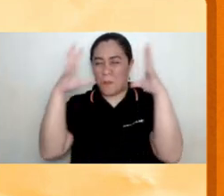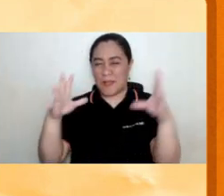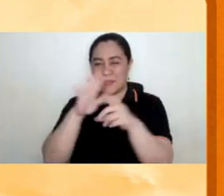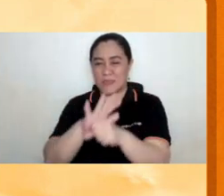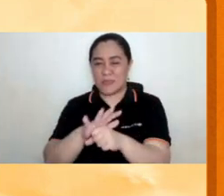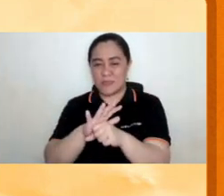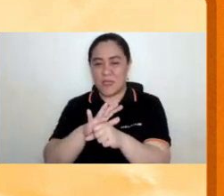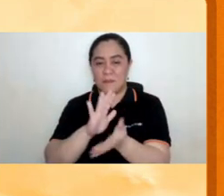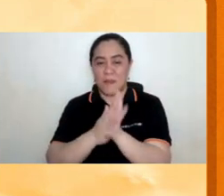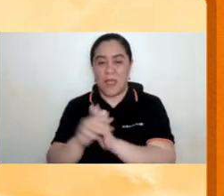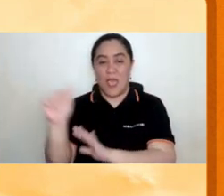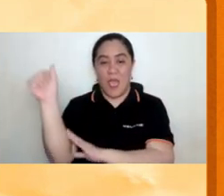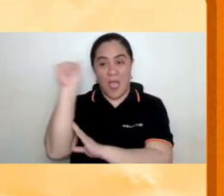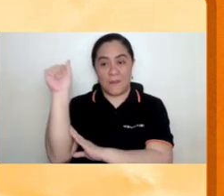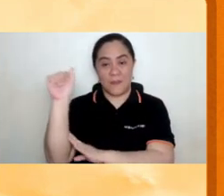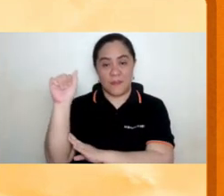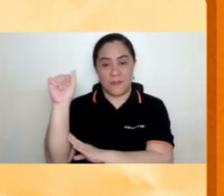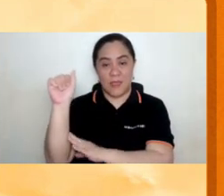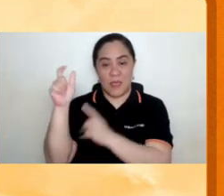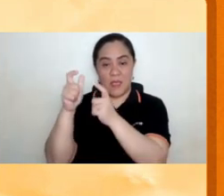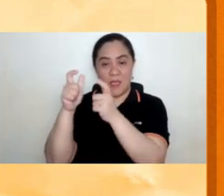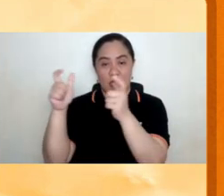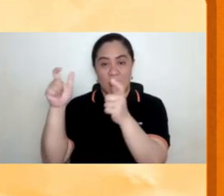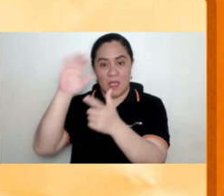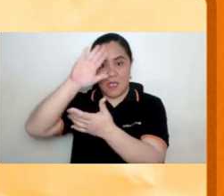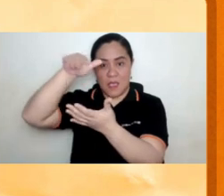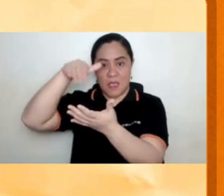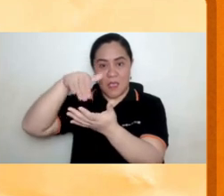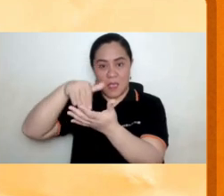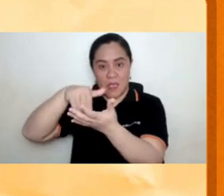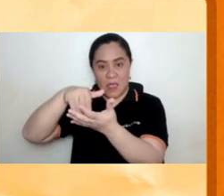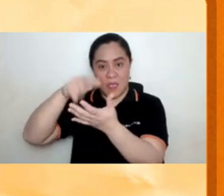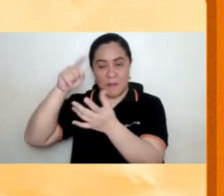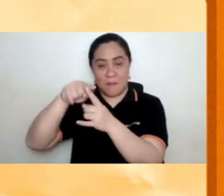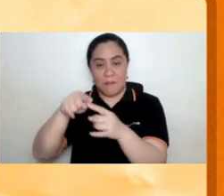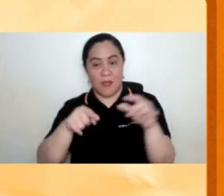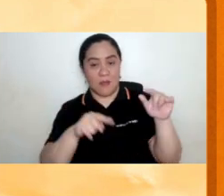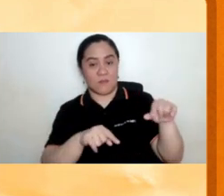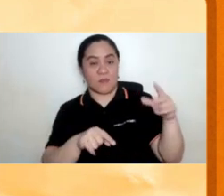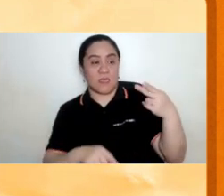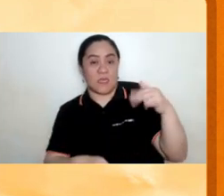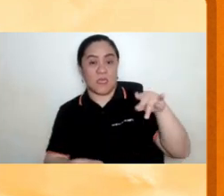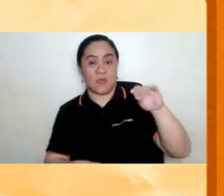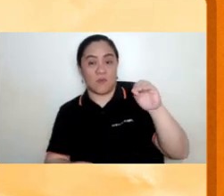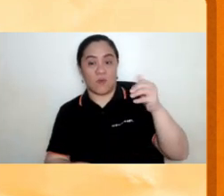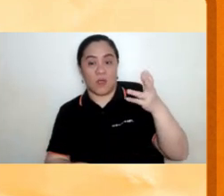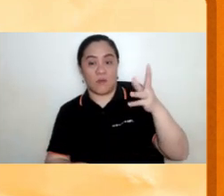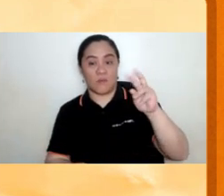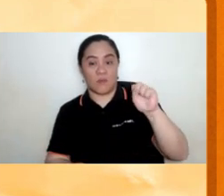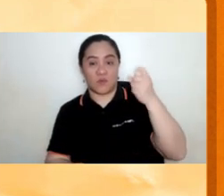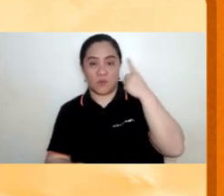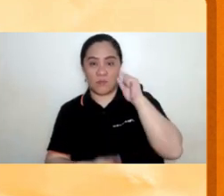ating amygdala o tinatawag na fear center, habang pinaliliit naman nito ang hippocampus o ang bahagi ng utak natin